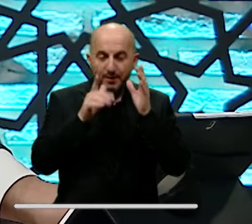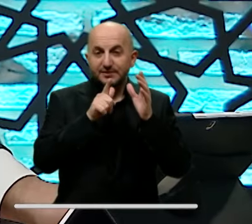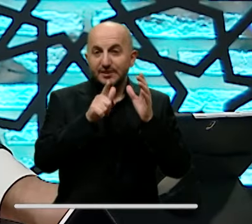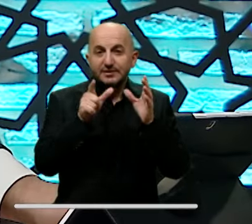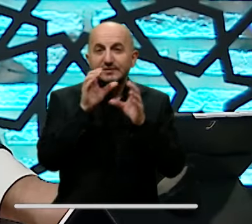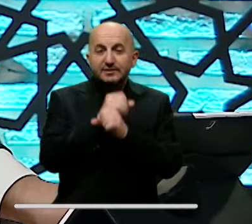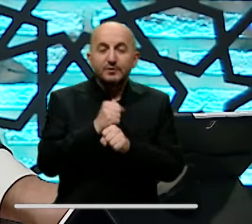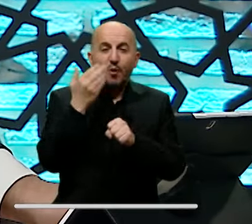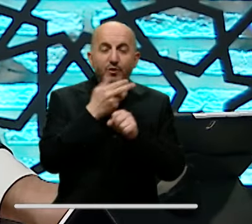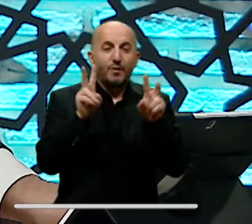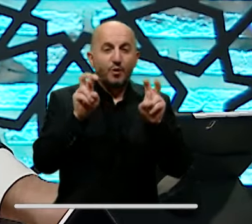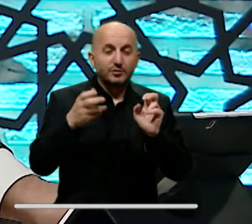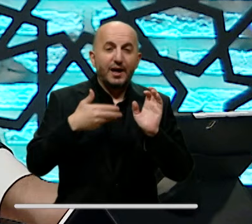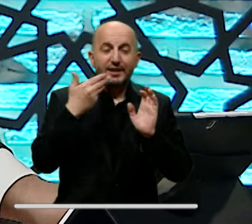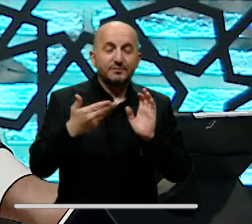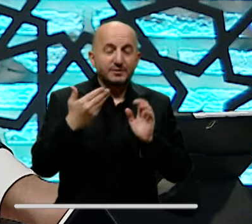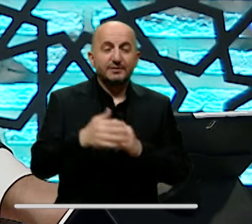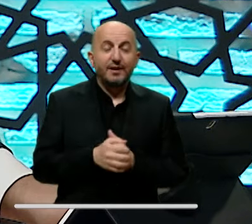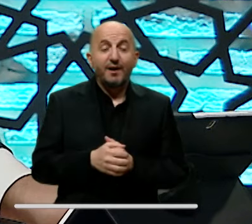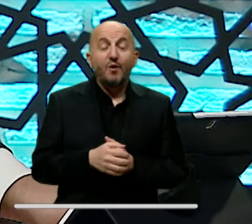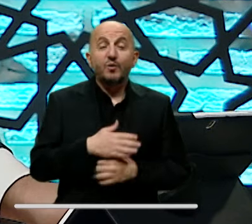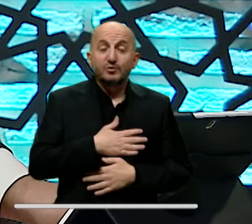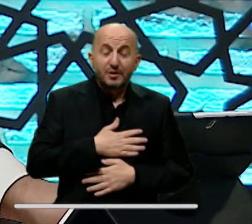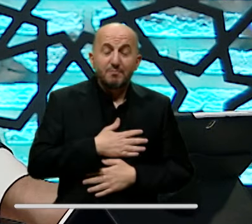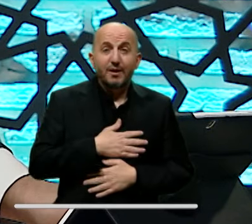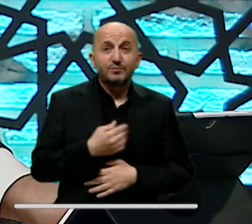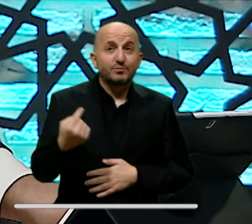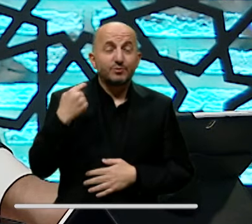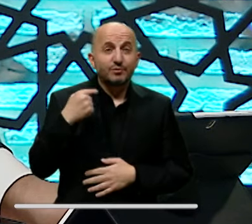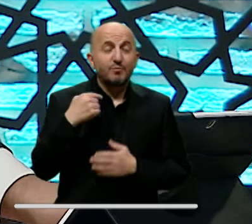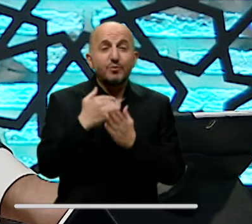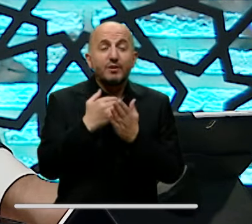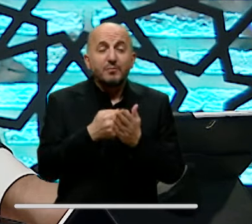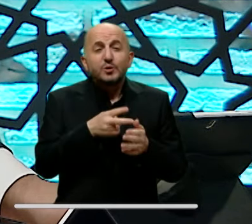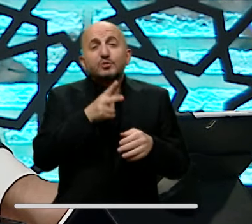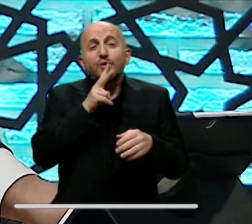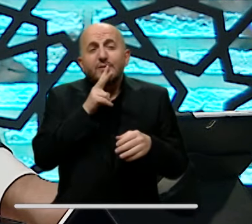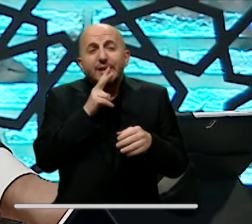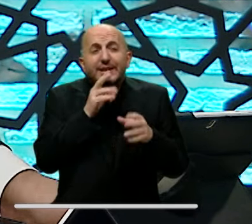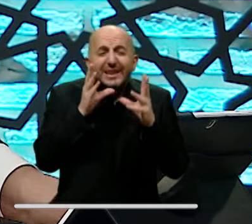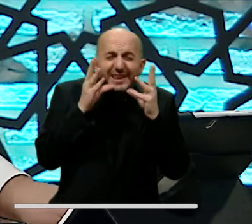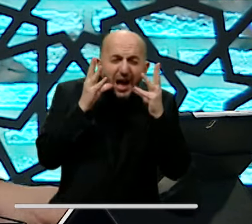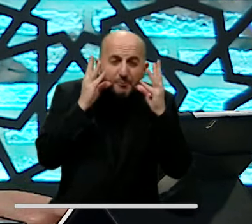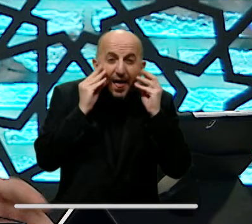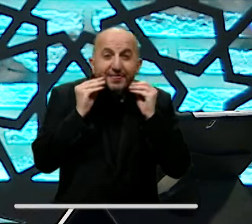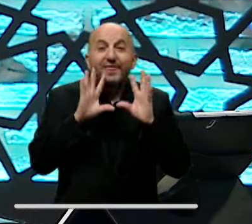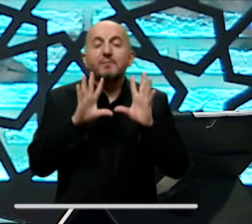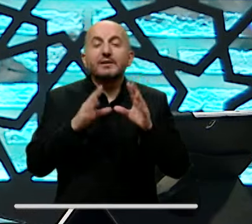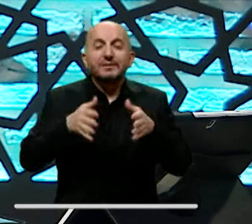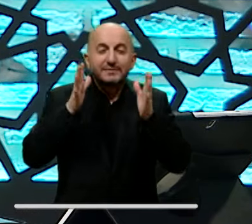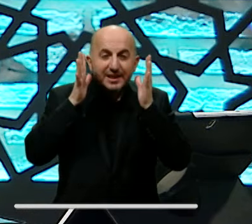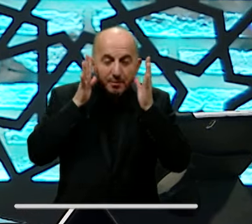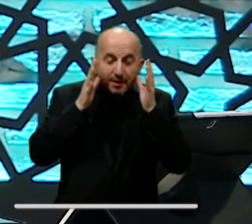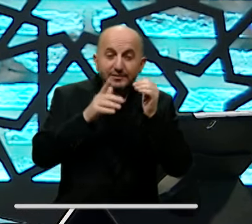okuma konusunu işlemişti Ayşe Hanım diyor ki muhterem hocam ben dün programın sonuna doğru denk gelmiştim orayı tam anlayamadım bu namazda